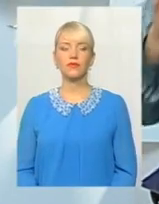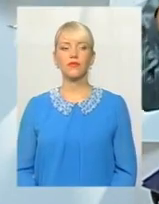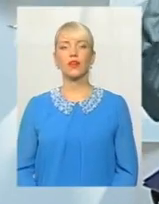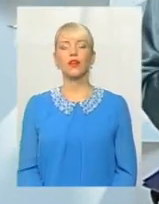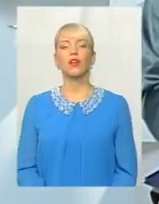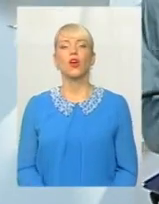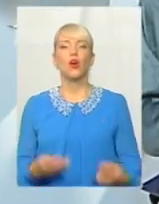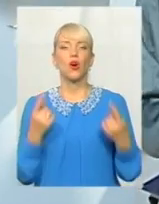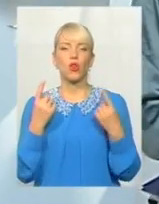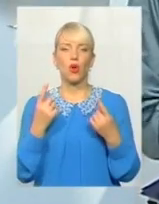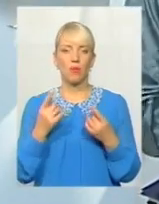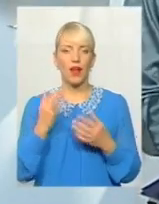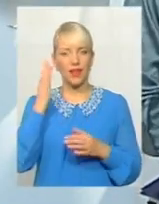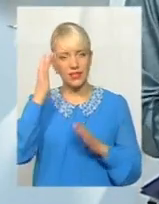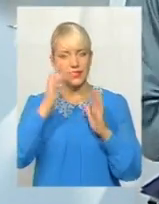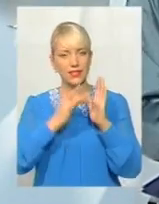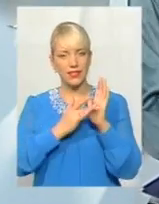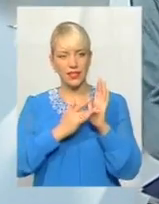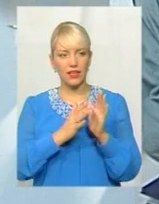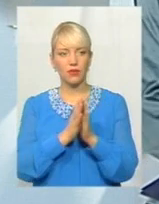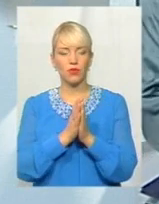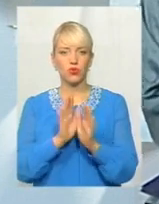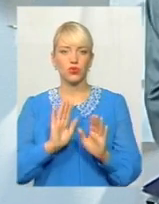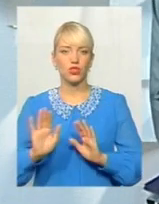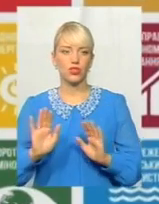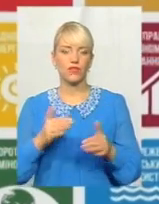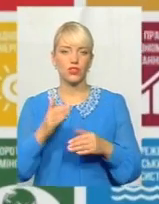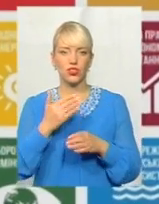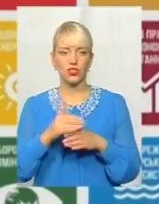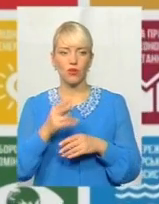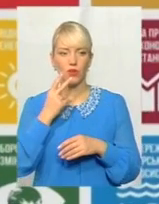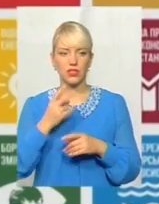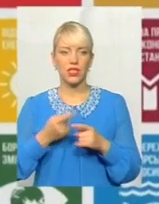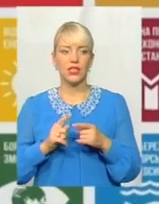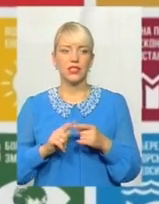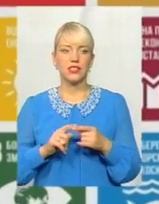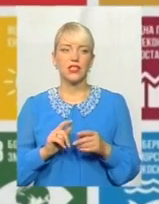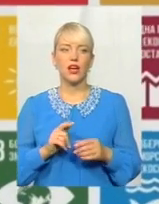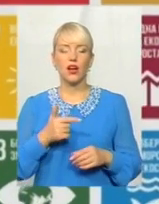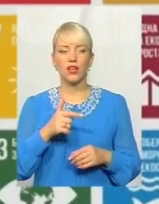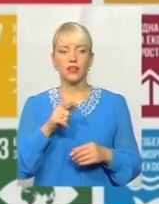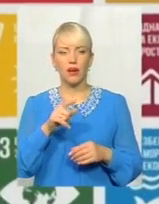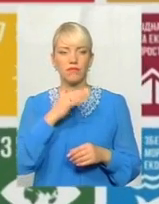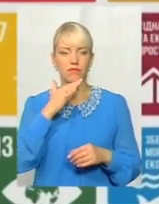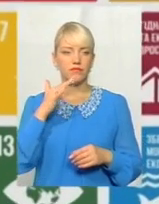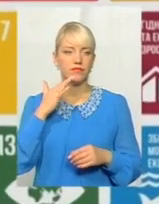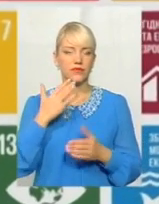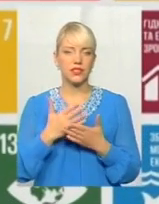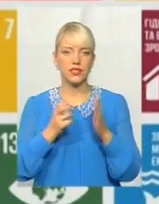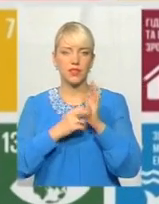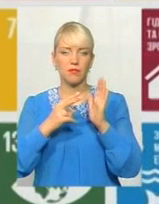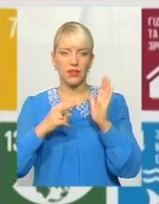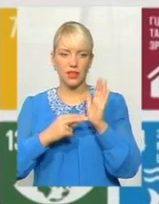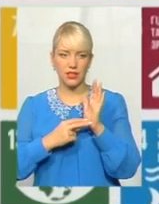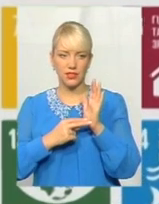Глобальні цілі, власне, прошу режисера, вже частково показали, глобальні цілі, їх там аж 17,